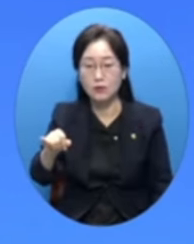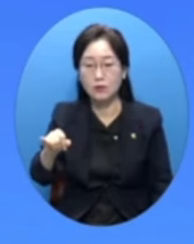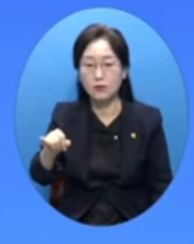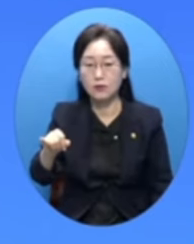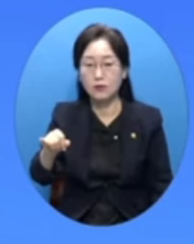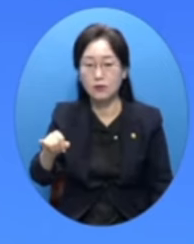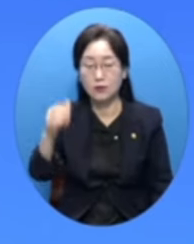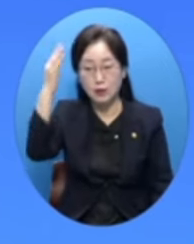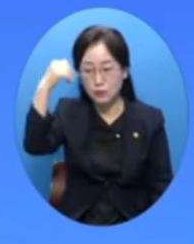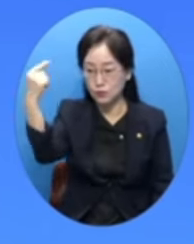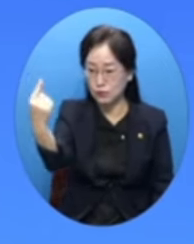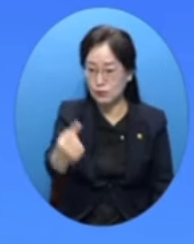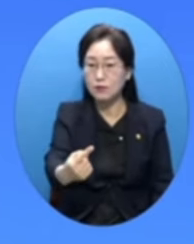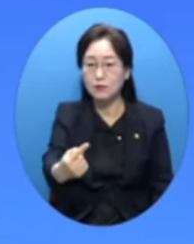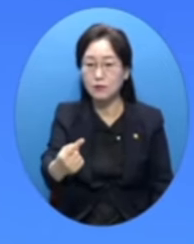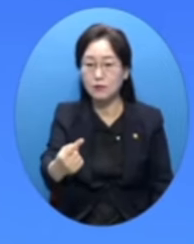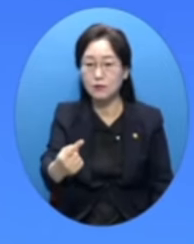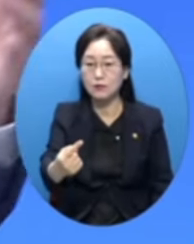한국에 왔는데